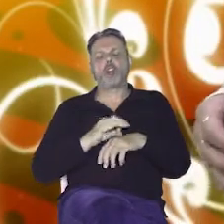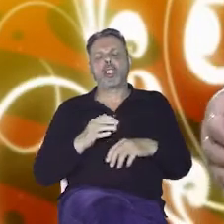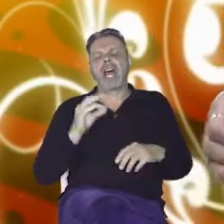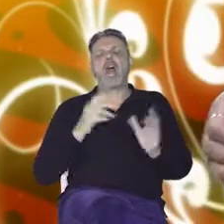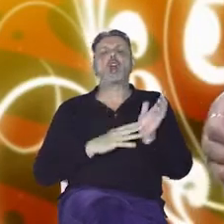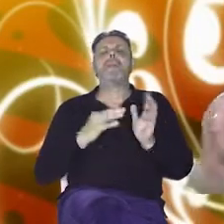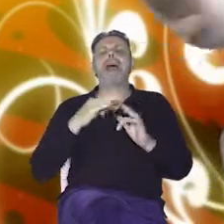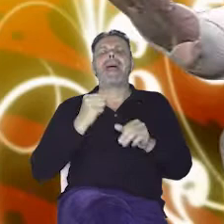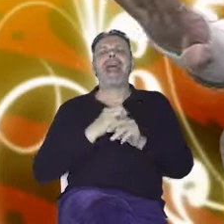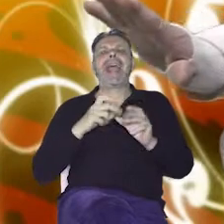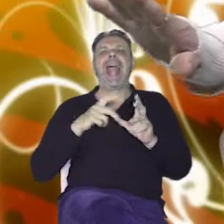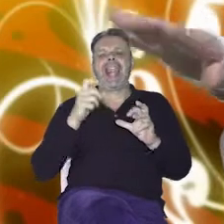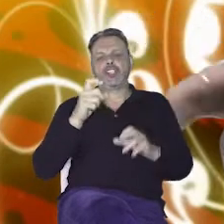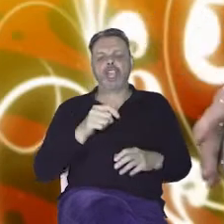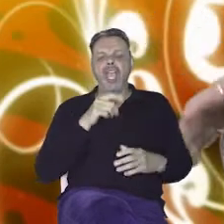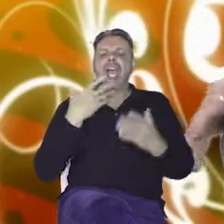hvala što ste bili s nama.